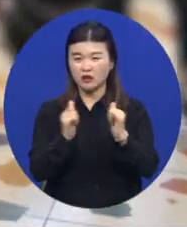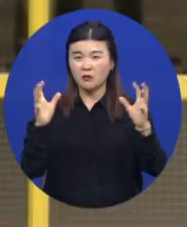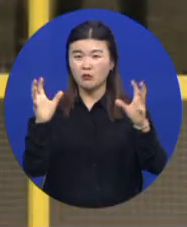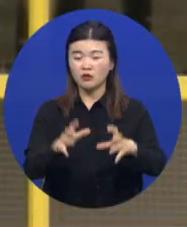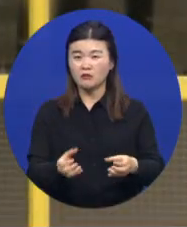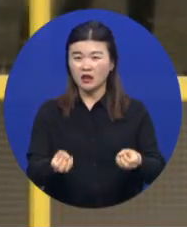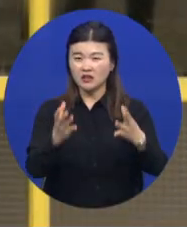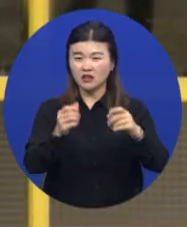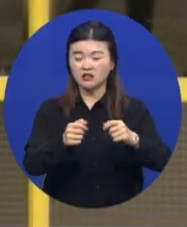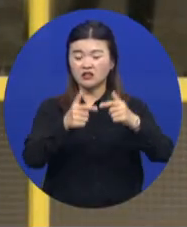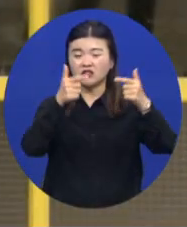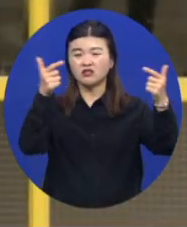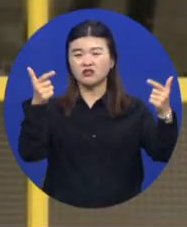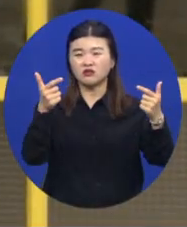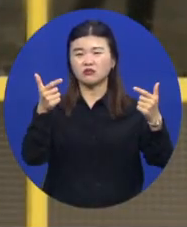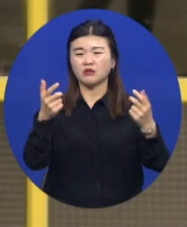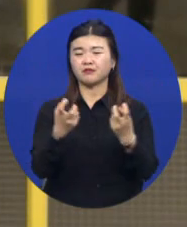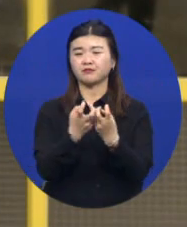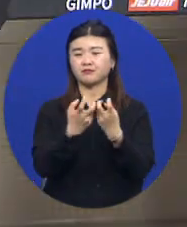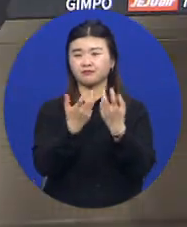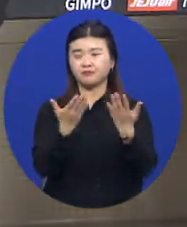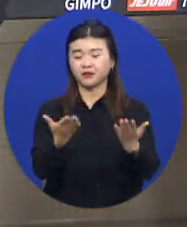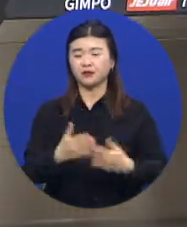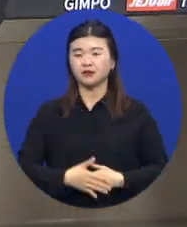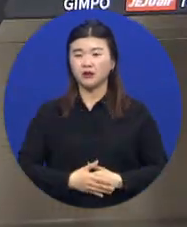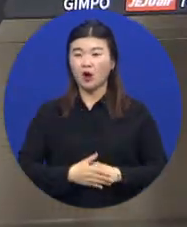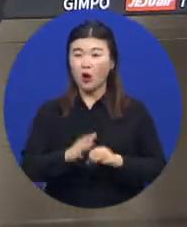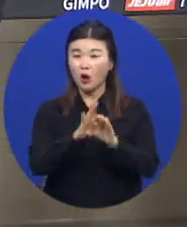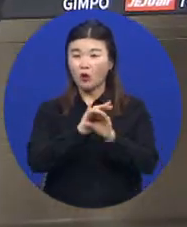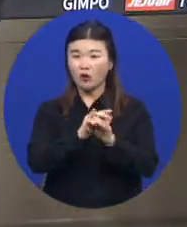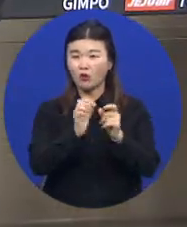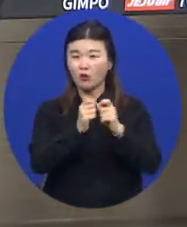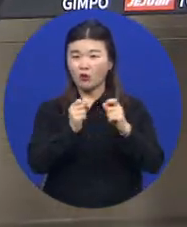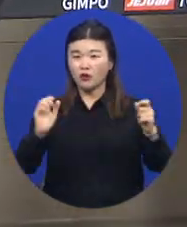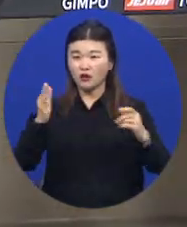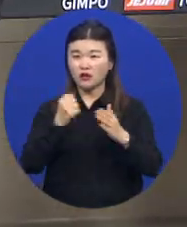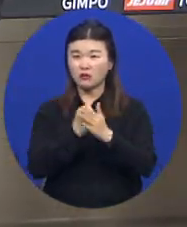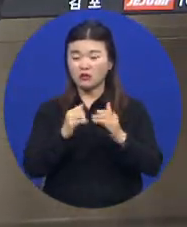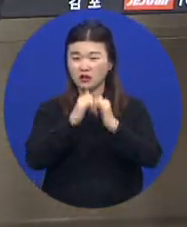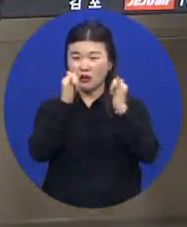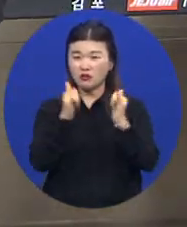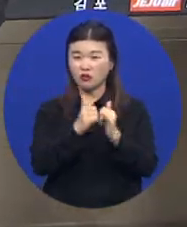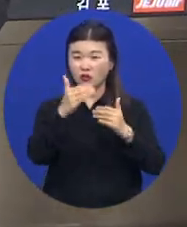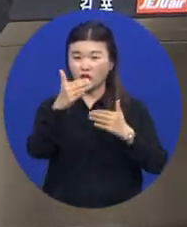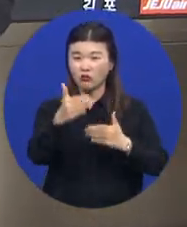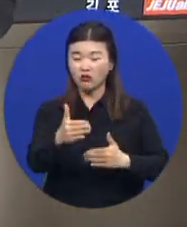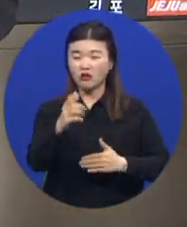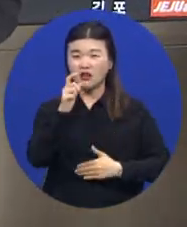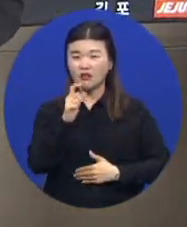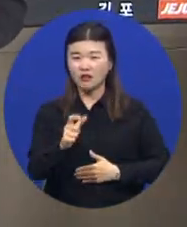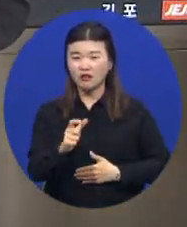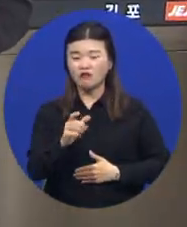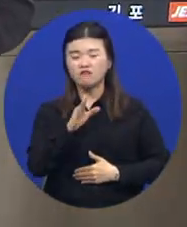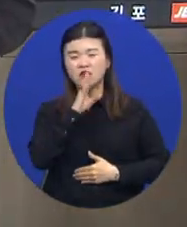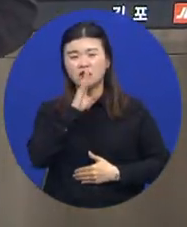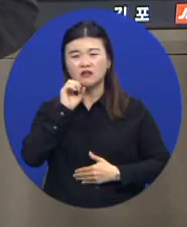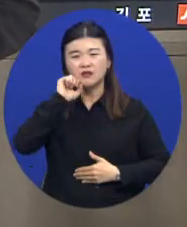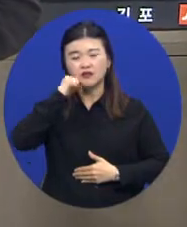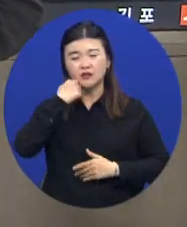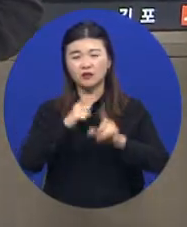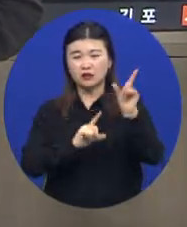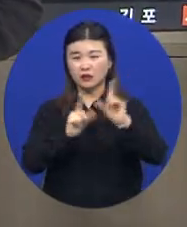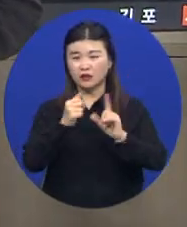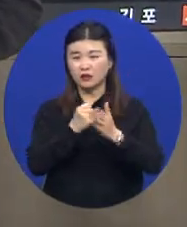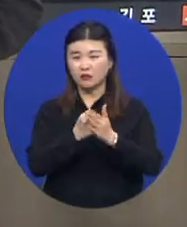행사도 늘어날 수밖에 없는 상황입니다. 코로나19가 장기화되면서 사회적 거리두기를 강화하기도 사실상 어려운